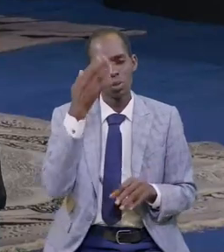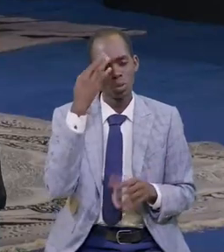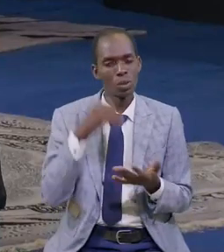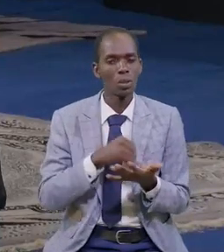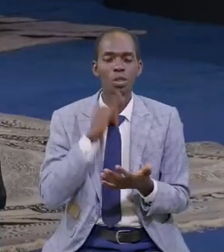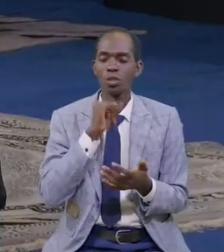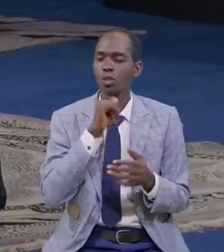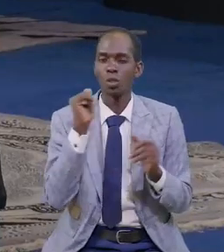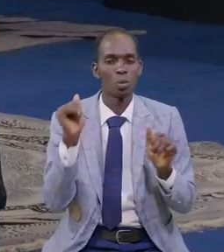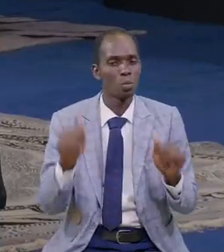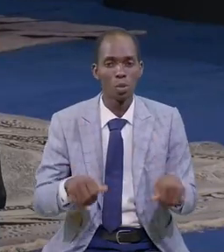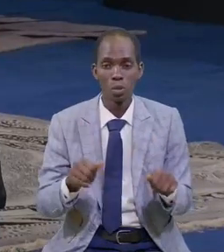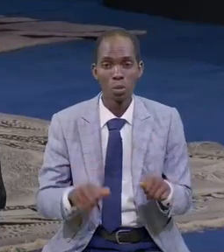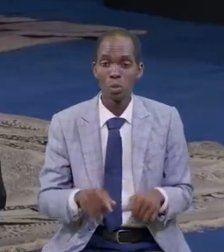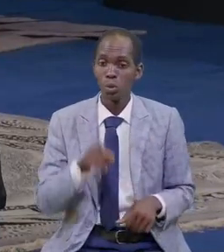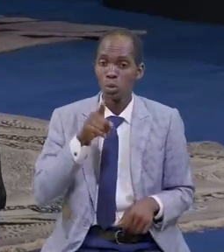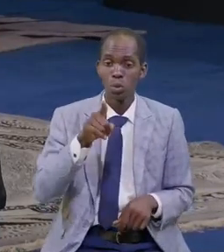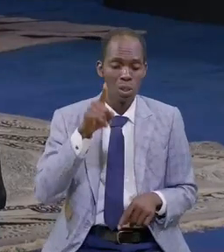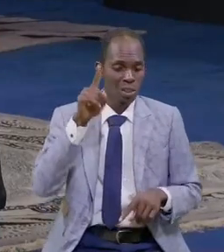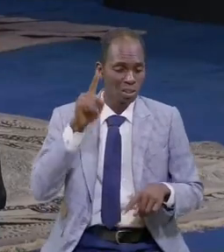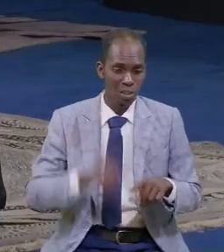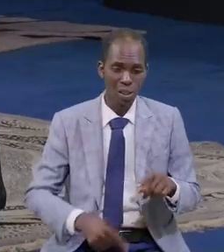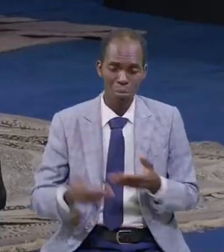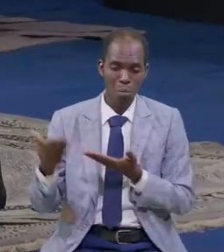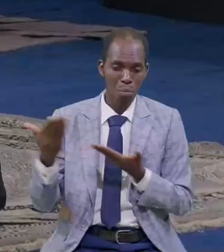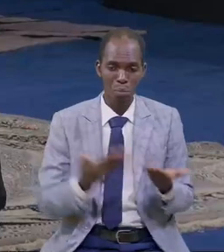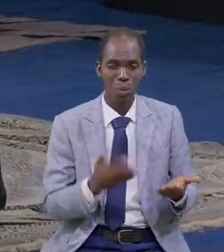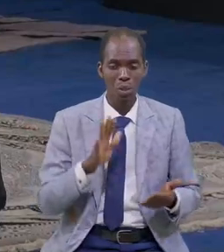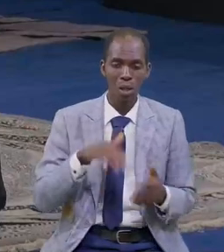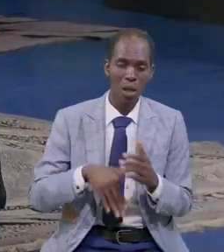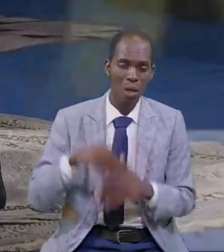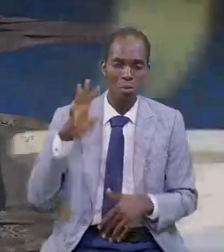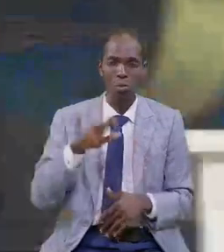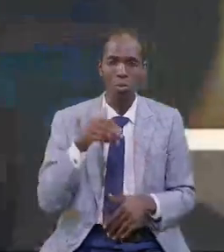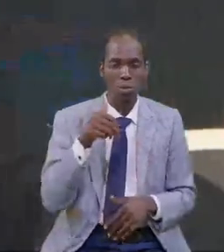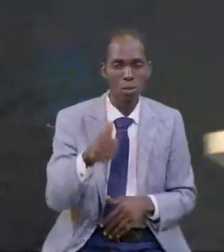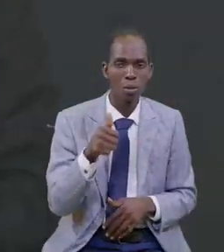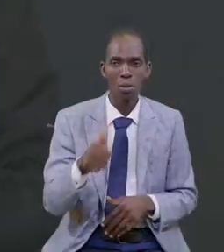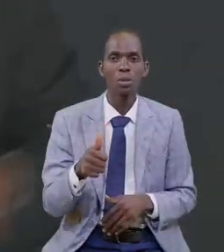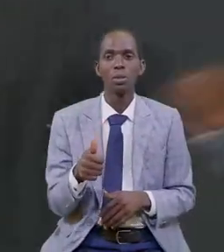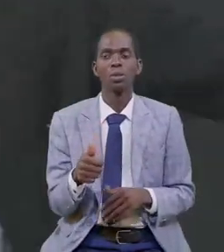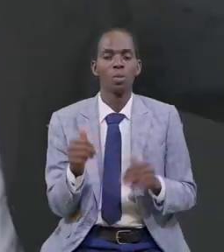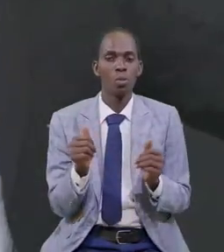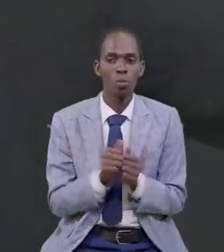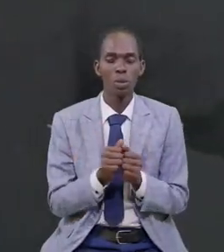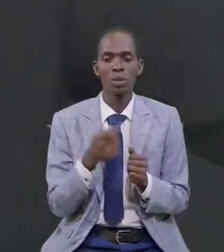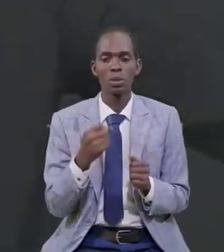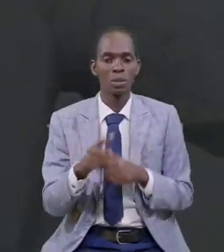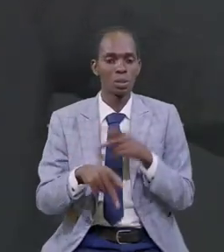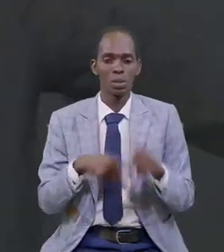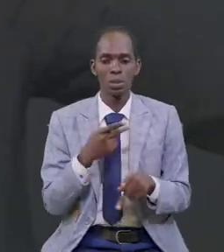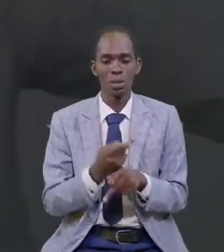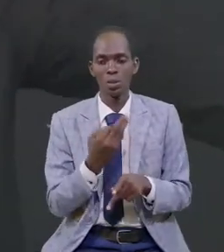impossible pour lui vous ne pouvez pas vous élever par les livres que vous